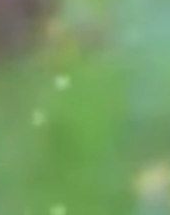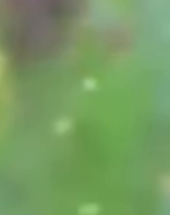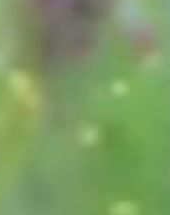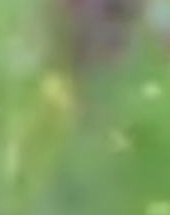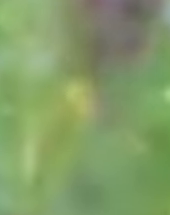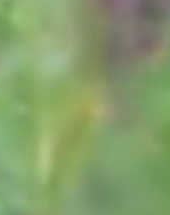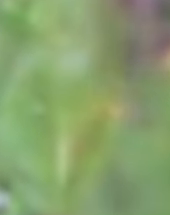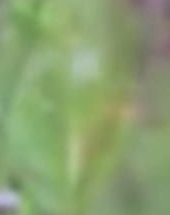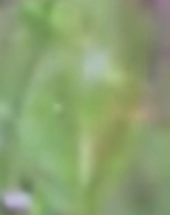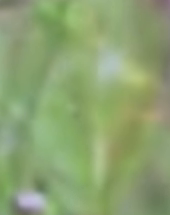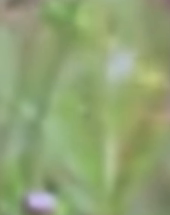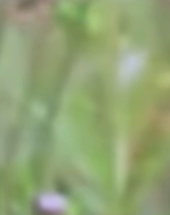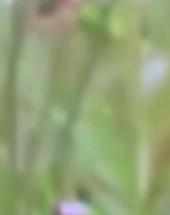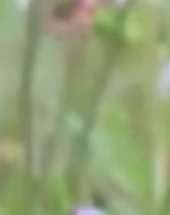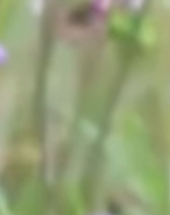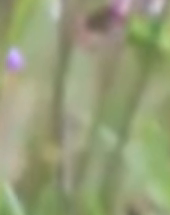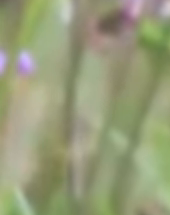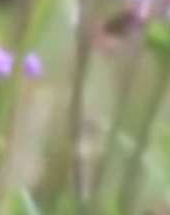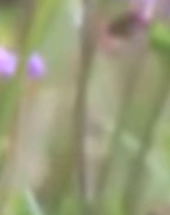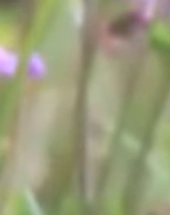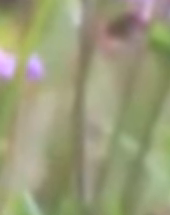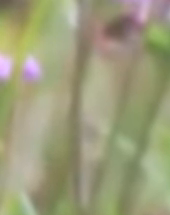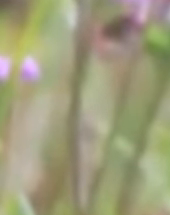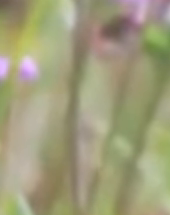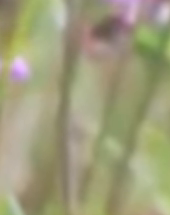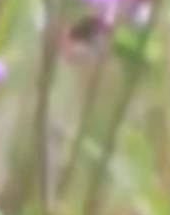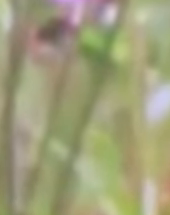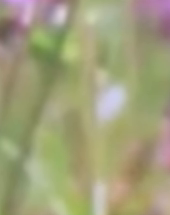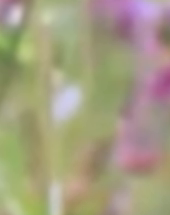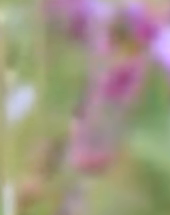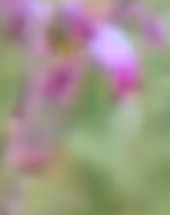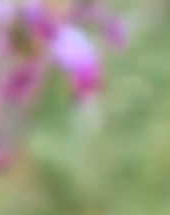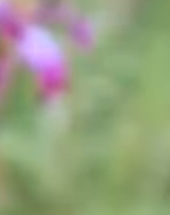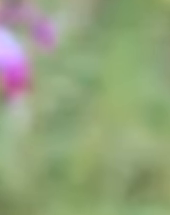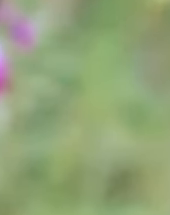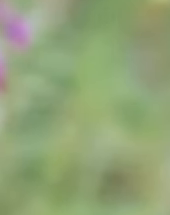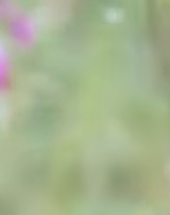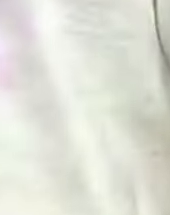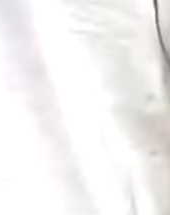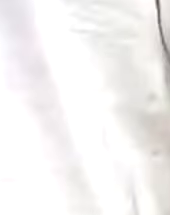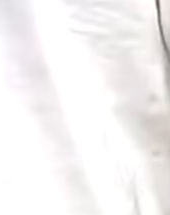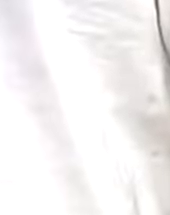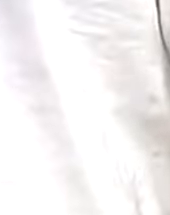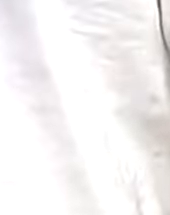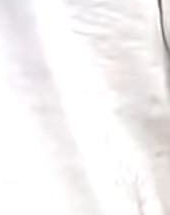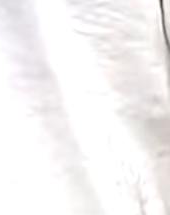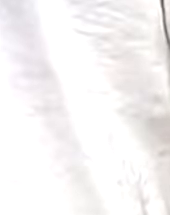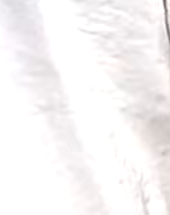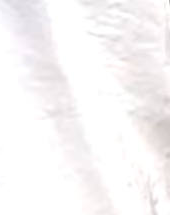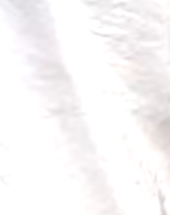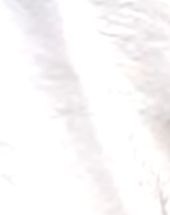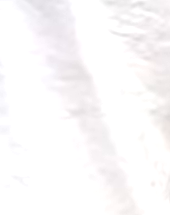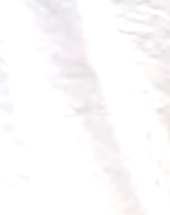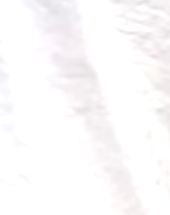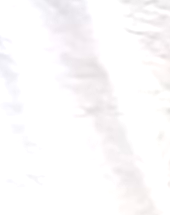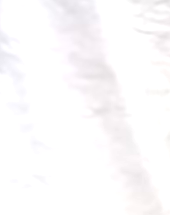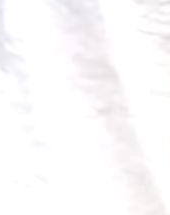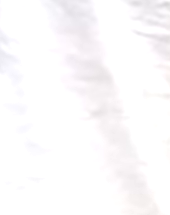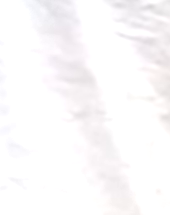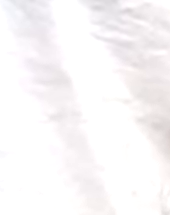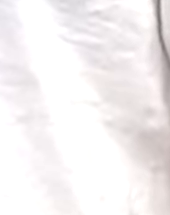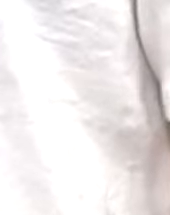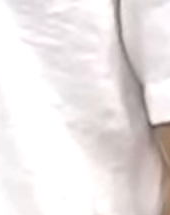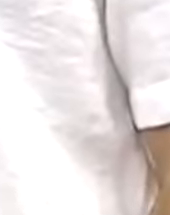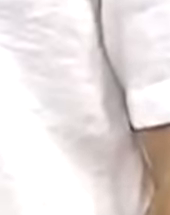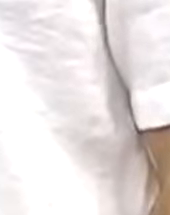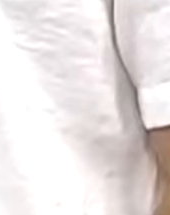siz? 7 yıl oldu mu? 7. yıl mı? Evet. Oluyor işte. 7. yıl ama evlilik 6 yıl. Evet. Evet. Zaten